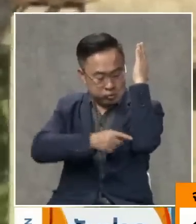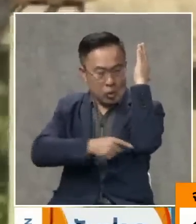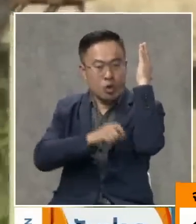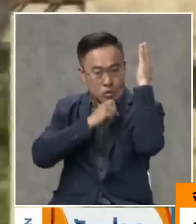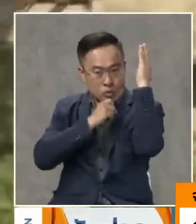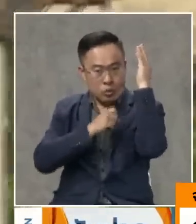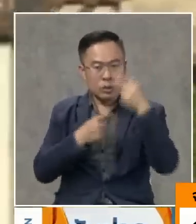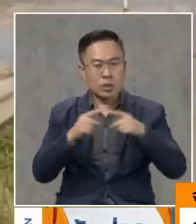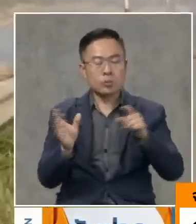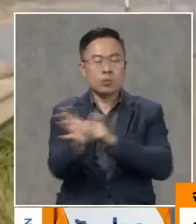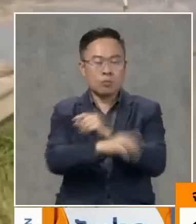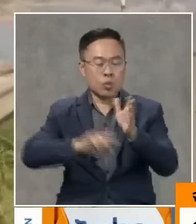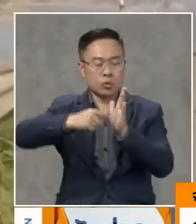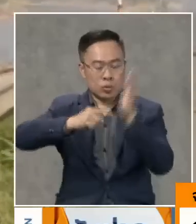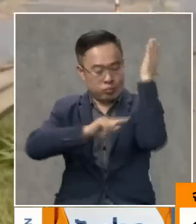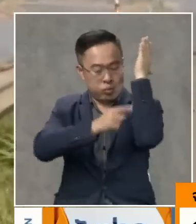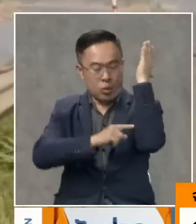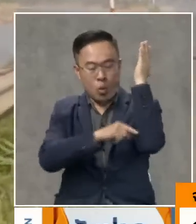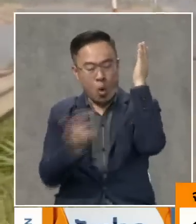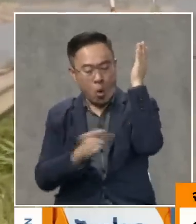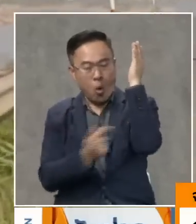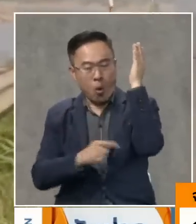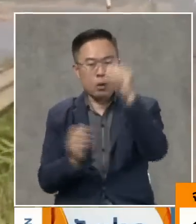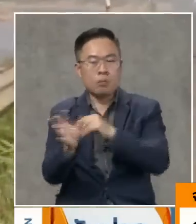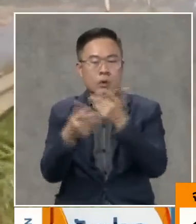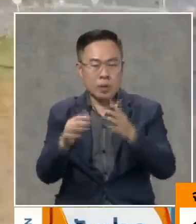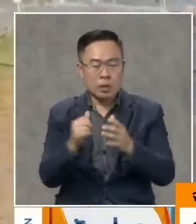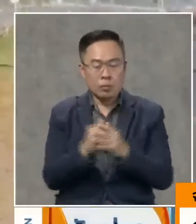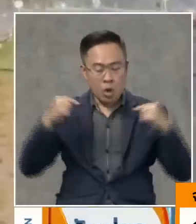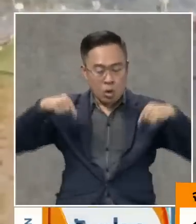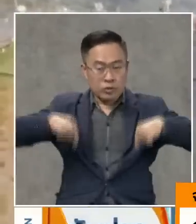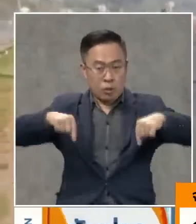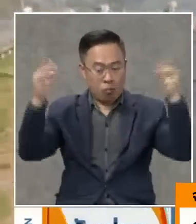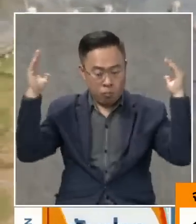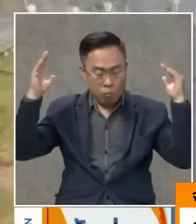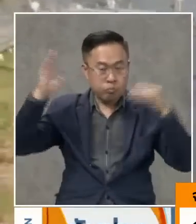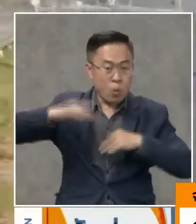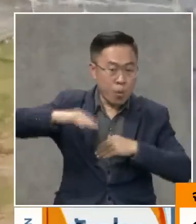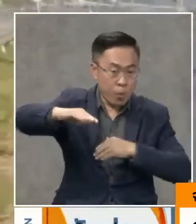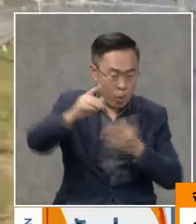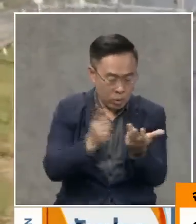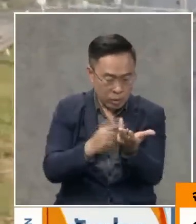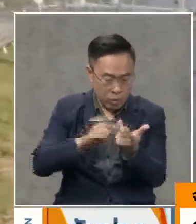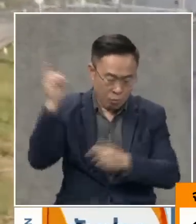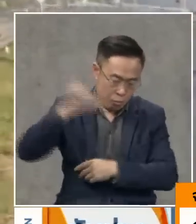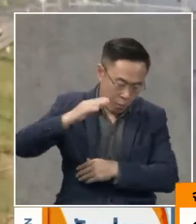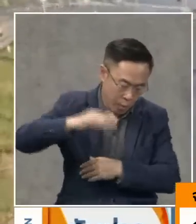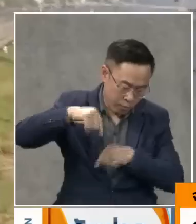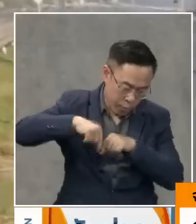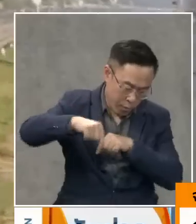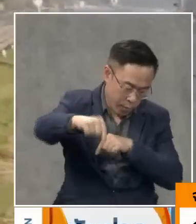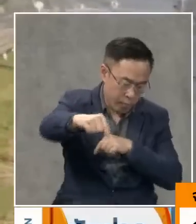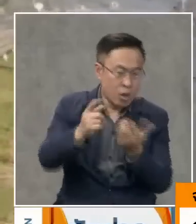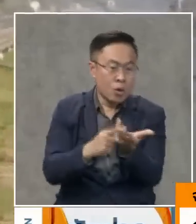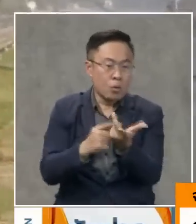ๆค่ะหักโค่นล้มถึง11ต้นแบบนี้นะคะอุปกรณ์บนเสาไฟไม่ว่าจะเป็นสายไฟแรงสูงสายสื่อสารต่าง